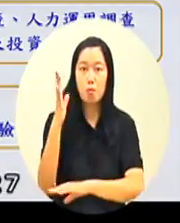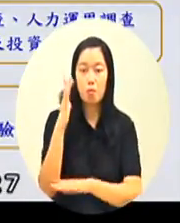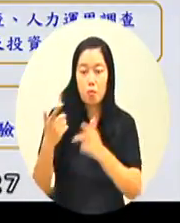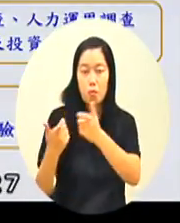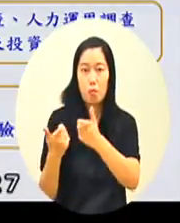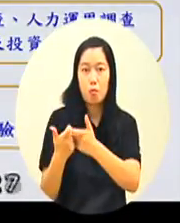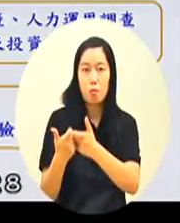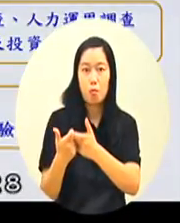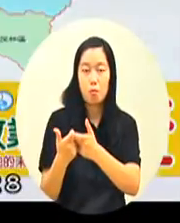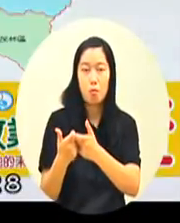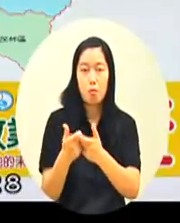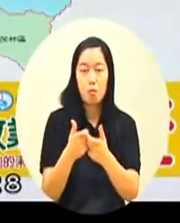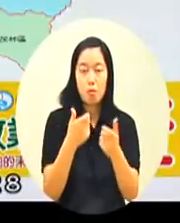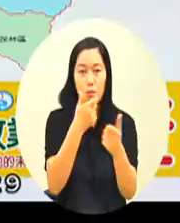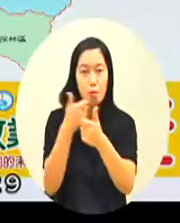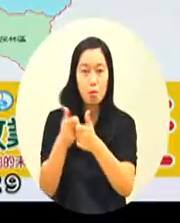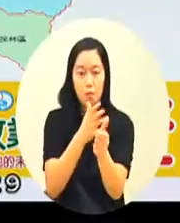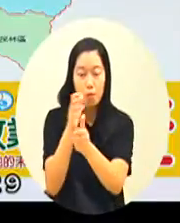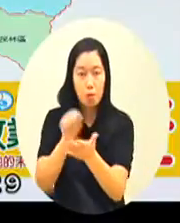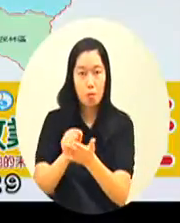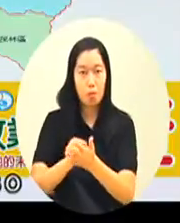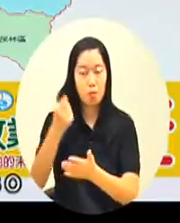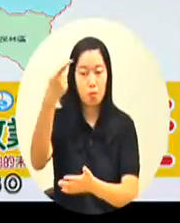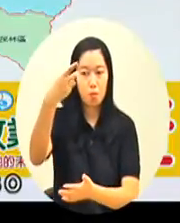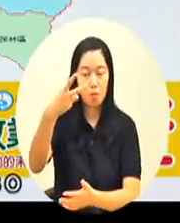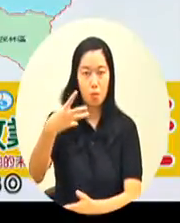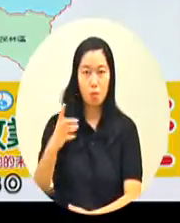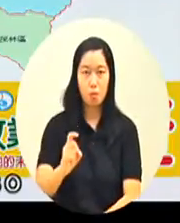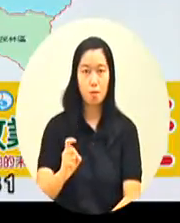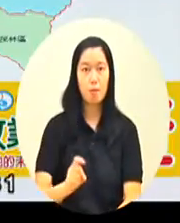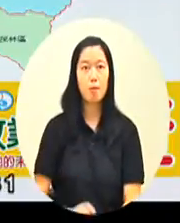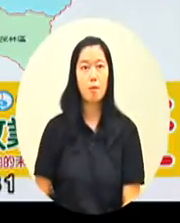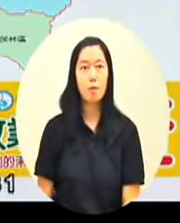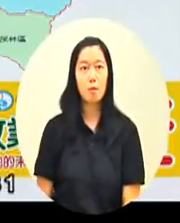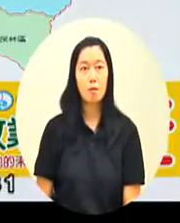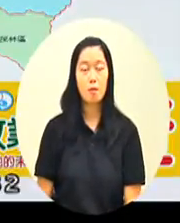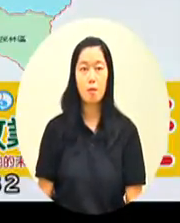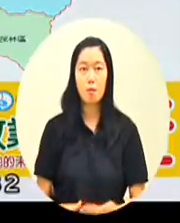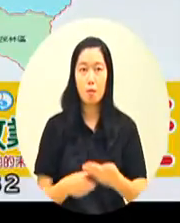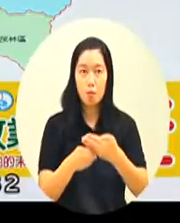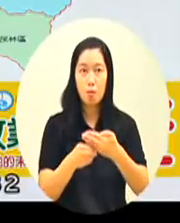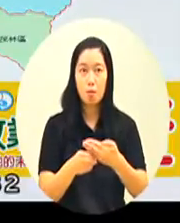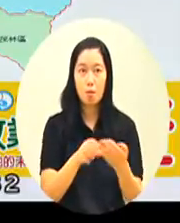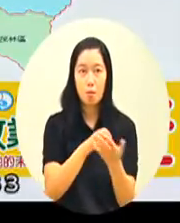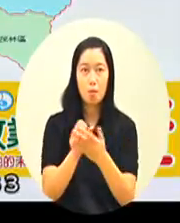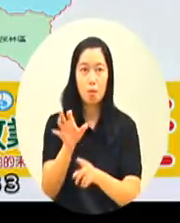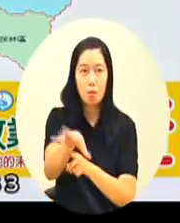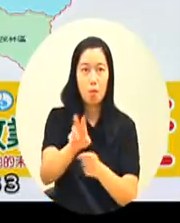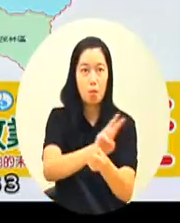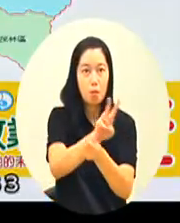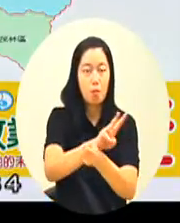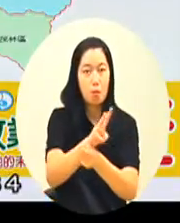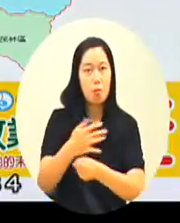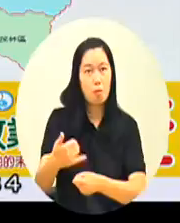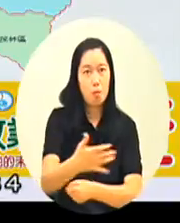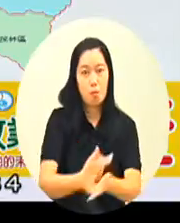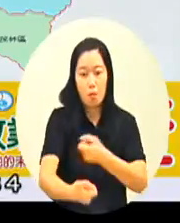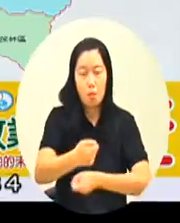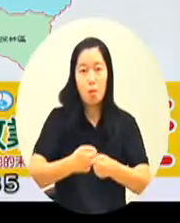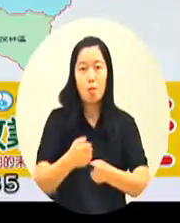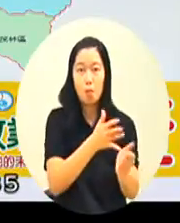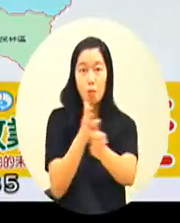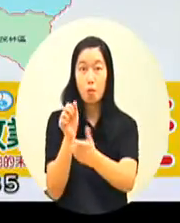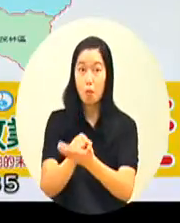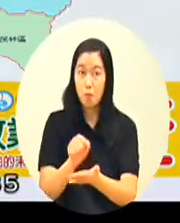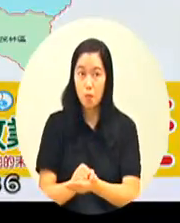调查作业。在第九是农林104年农林渔牧普查，那农林渔牧普